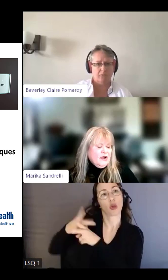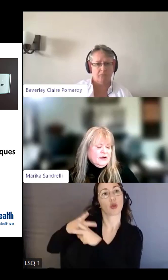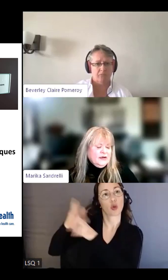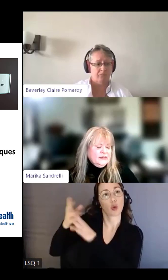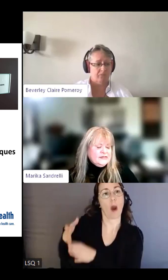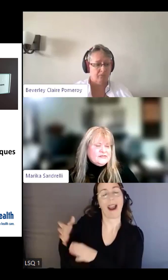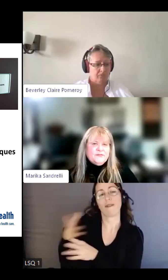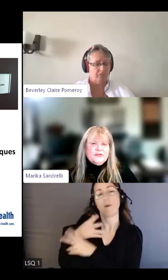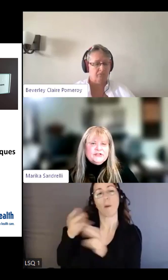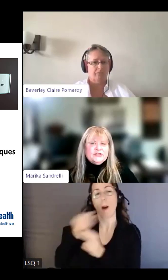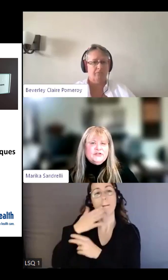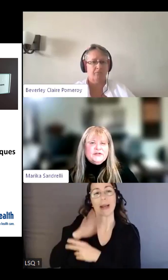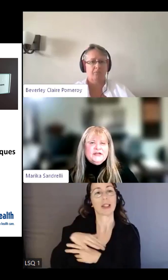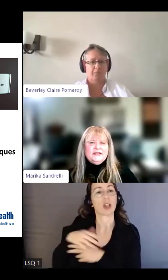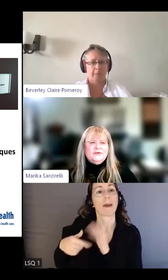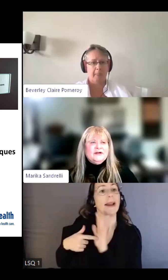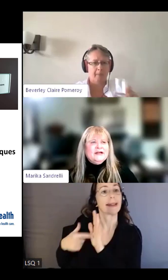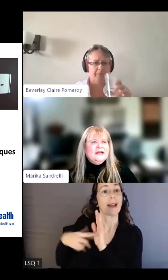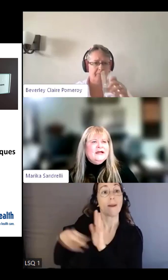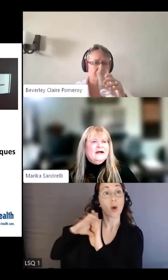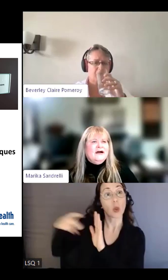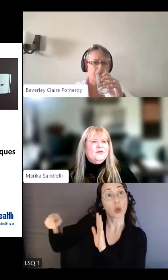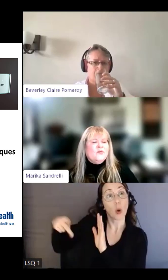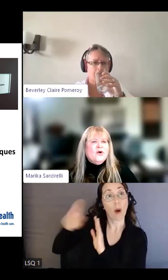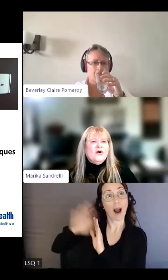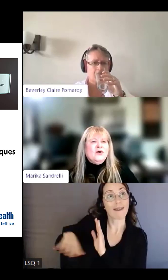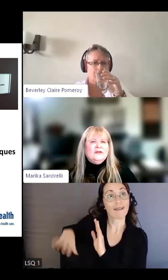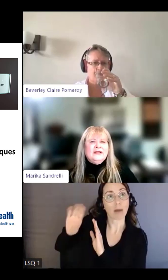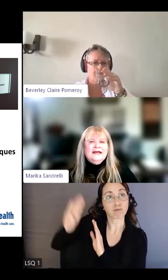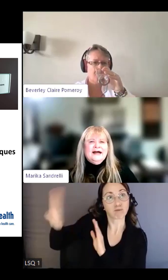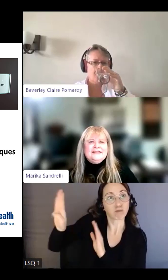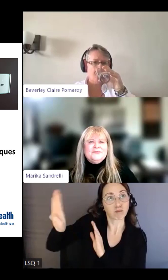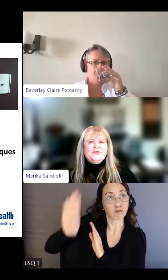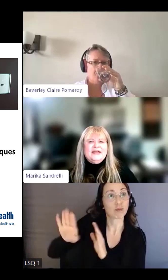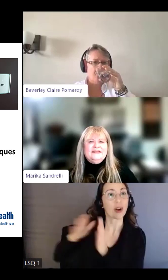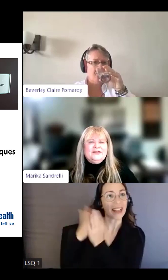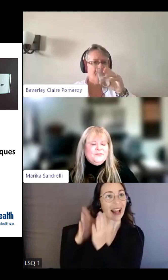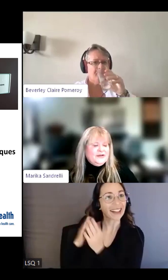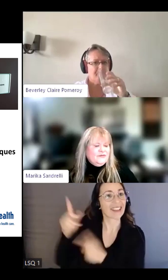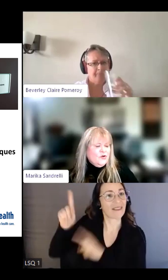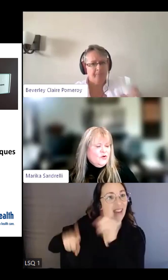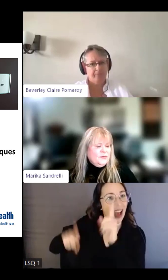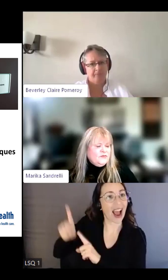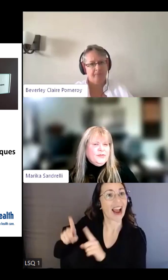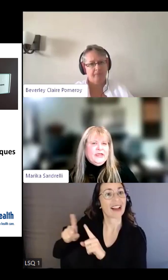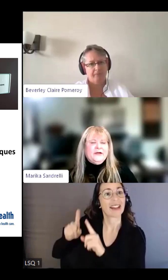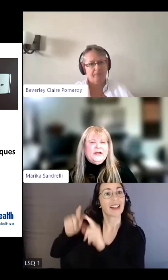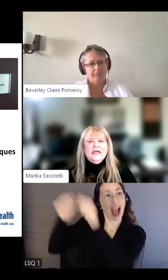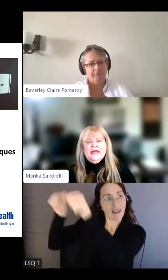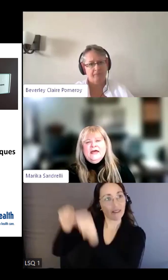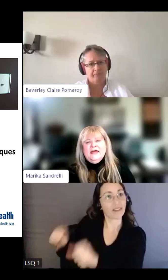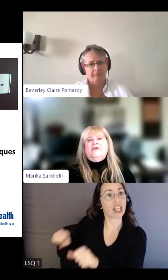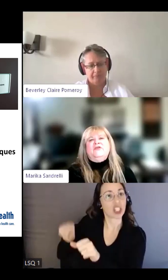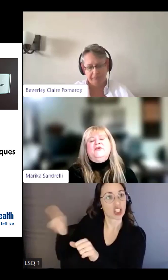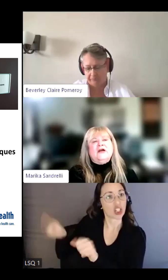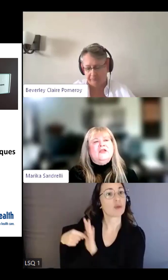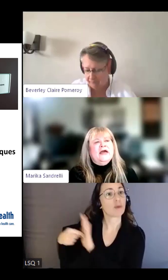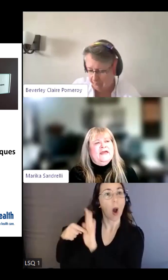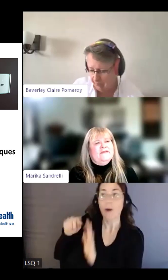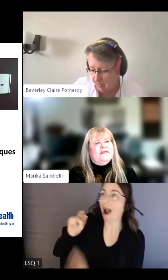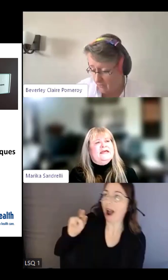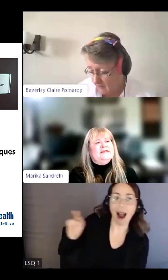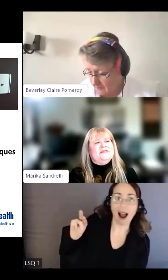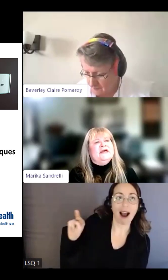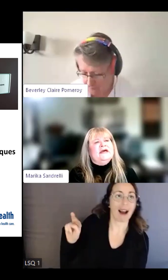de leurs enfants pour faire personnaliser l'espace un peu plus. Mais si c'est un client qui